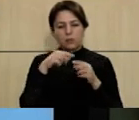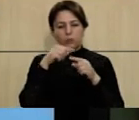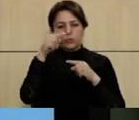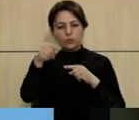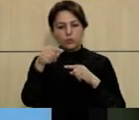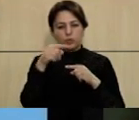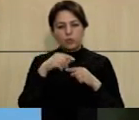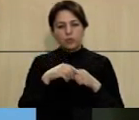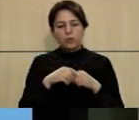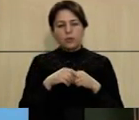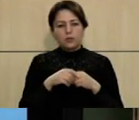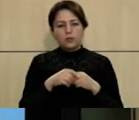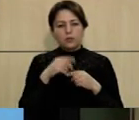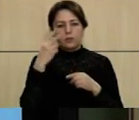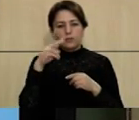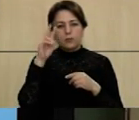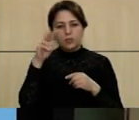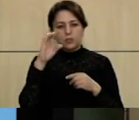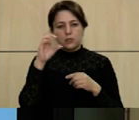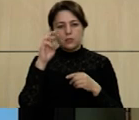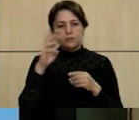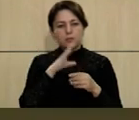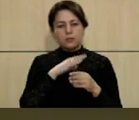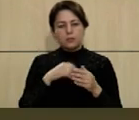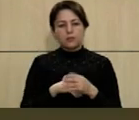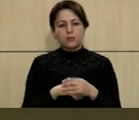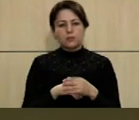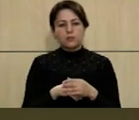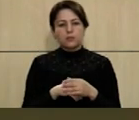AB kesmaning uzunligi 22 sm ekan.